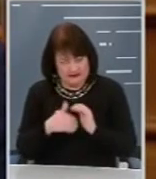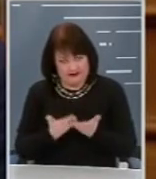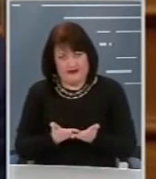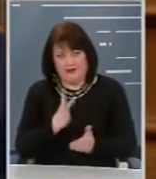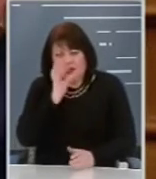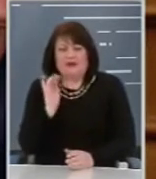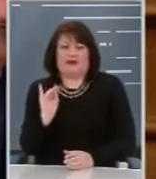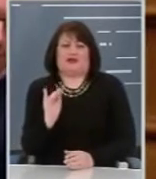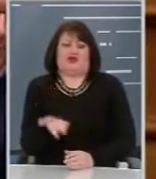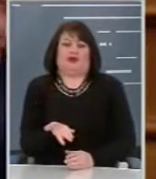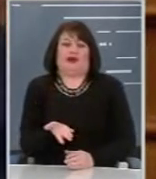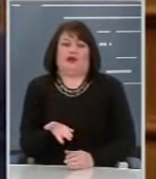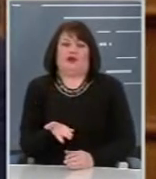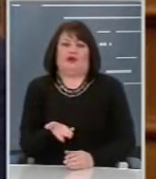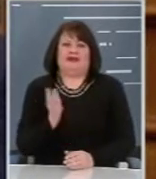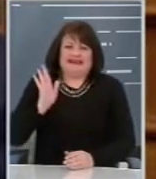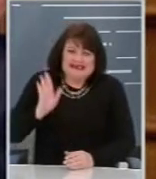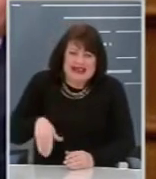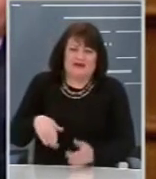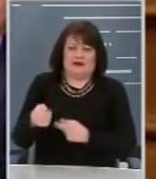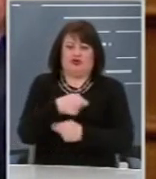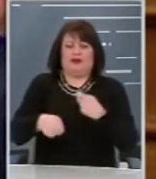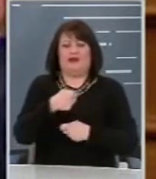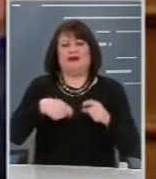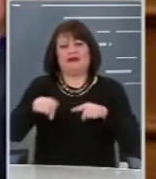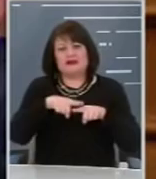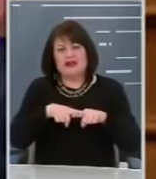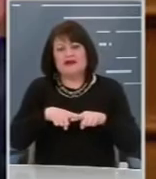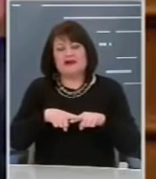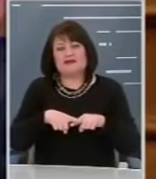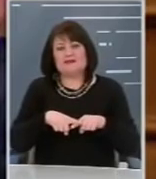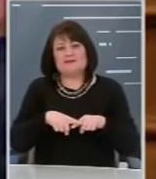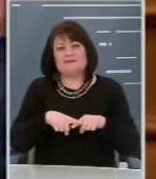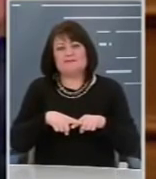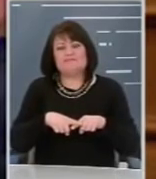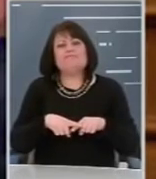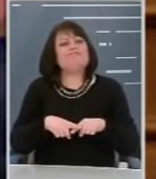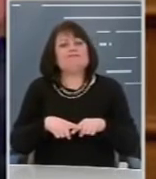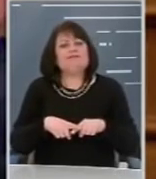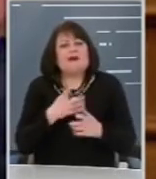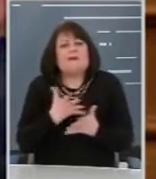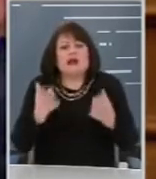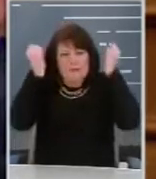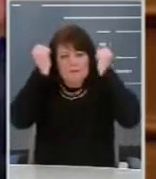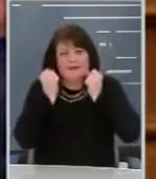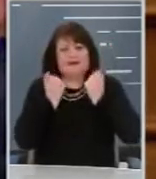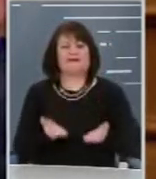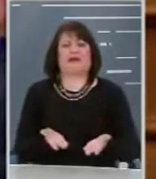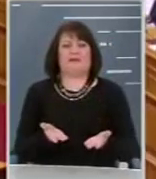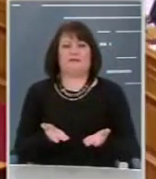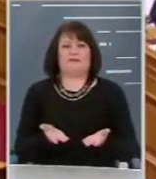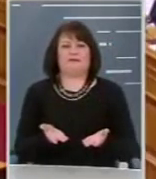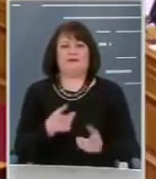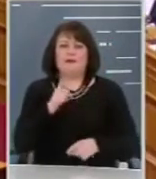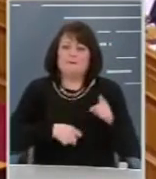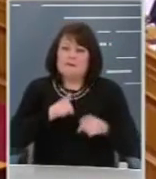λέω. Ο τελευταίος Έλληνας επιχειρηματίας έχει υποστεί τεράστια ζημιά.